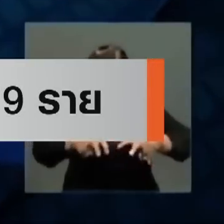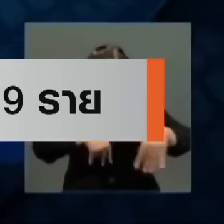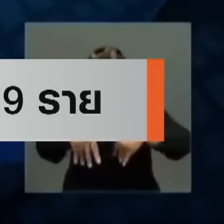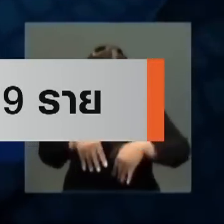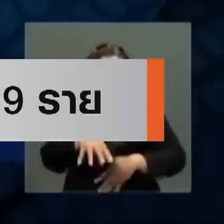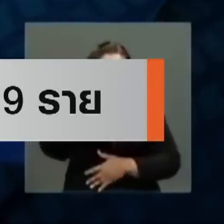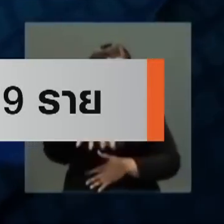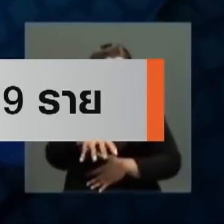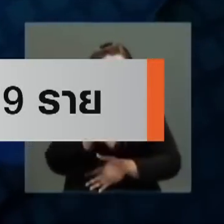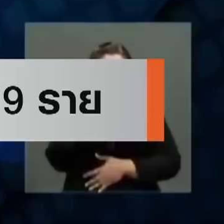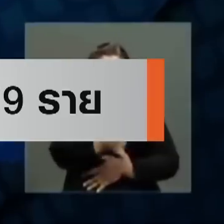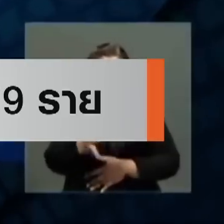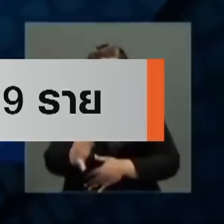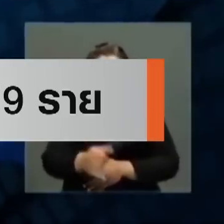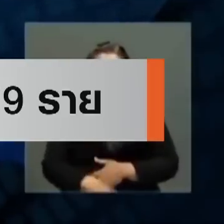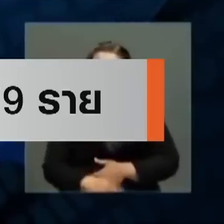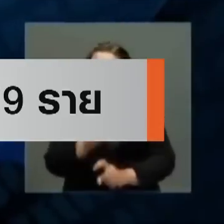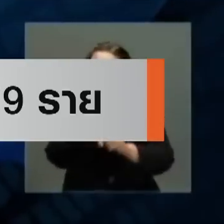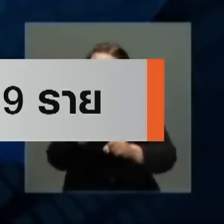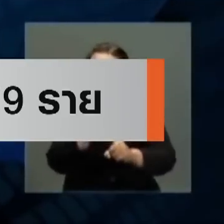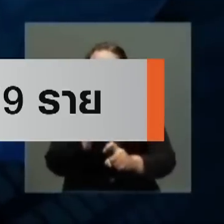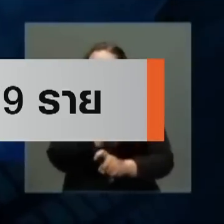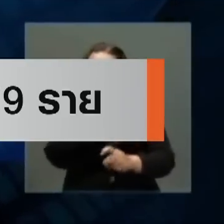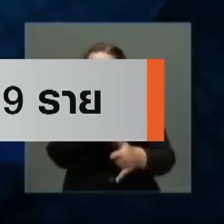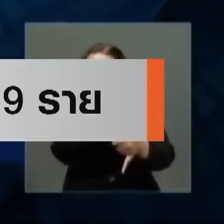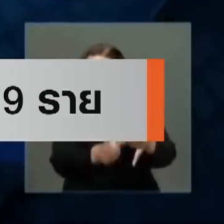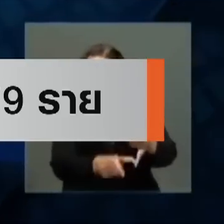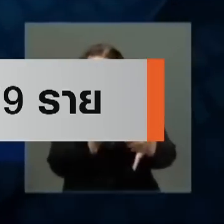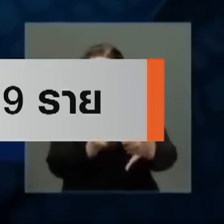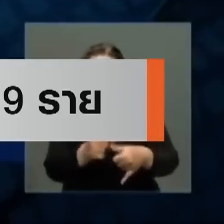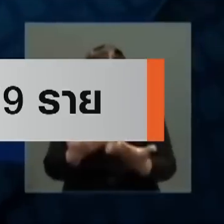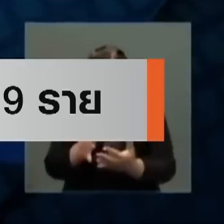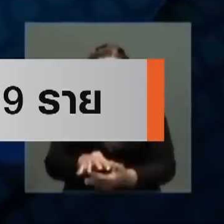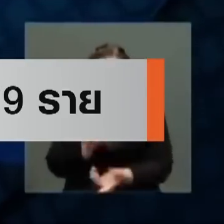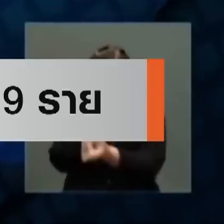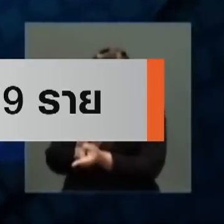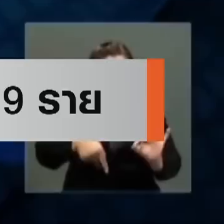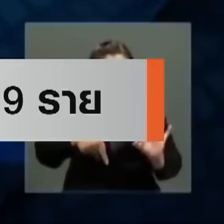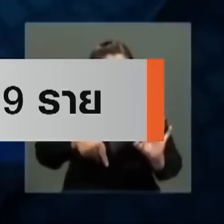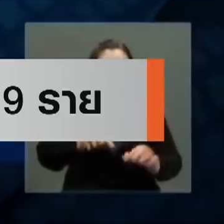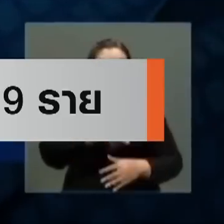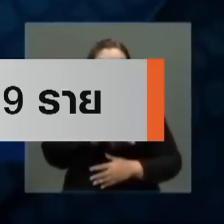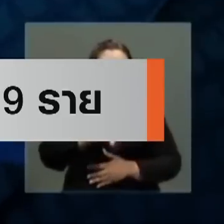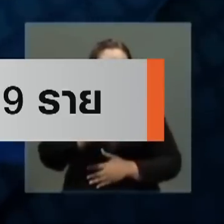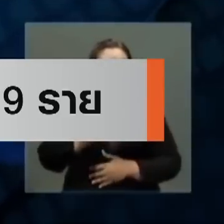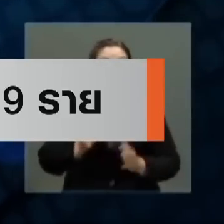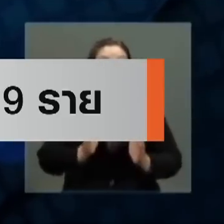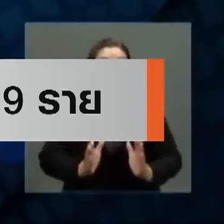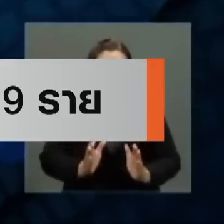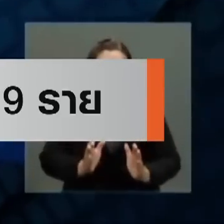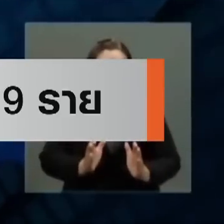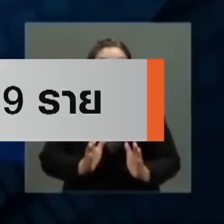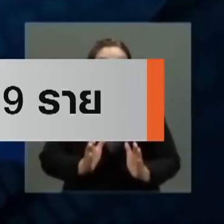956รายไม่มีผู้เสียชีวิตเพิ่มเติมด้วยผู้ป่วยรายใหม่ในประเทศไทยวันนี้ครับติดเชื้อในประเทศไปพื้นที่